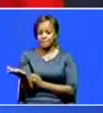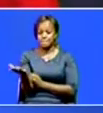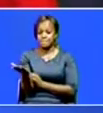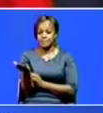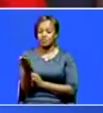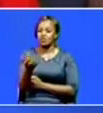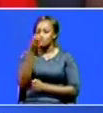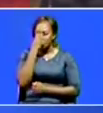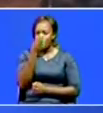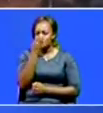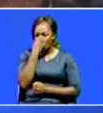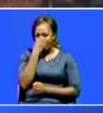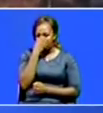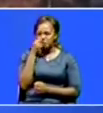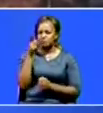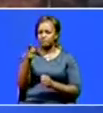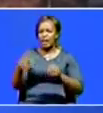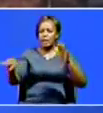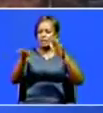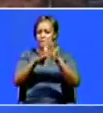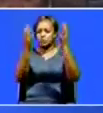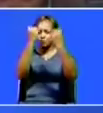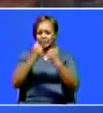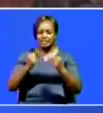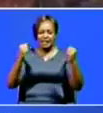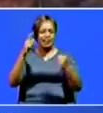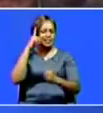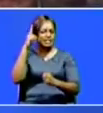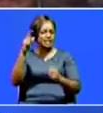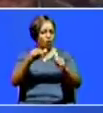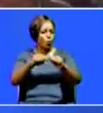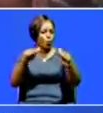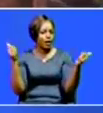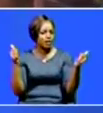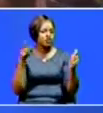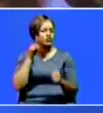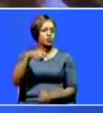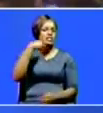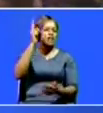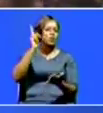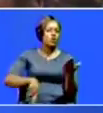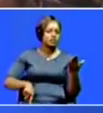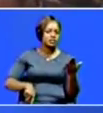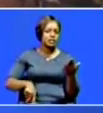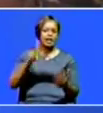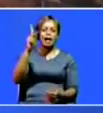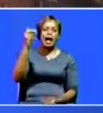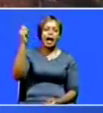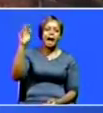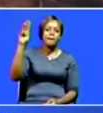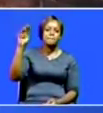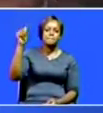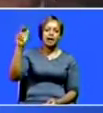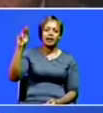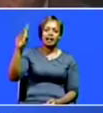Ruto, Deputy President. Wewe sikia vizuri. Ulisema kamanda ni mzee.